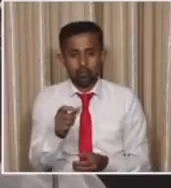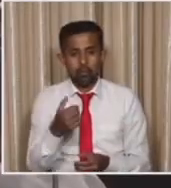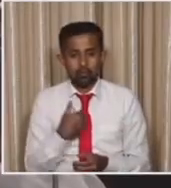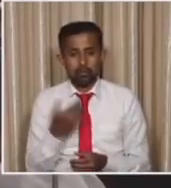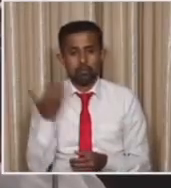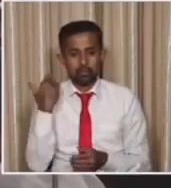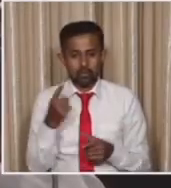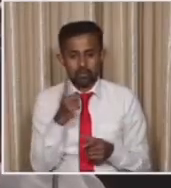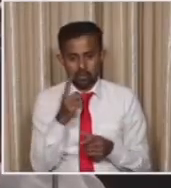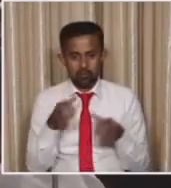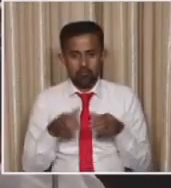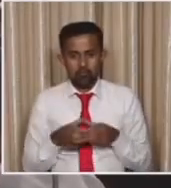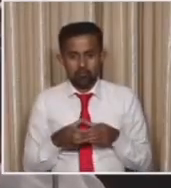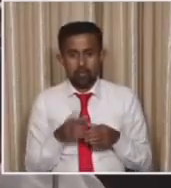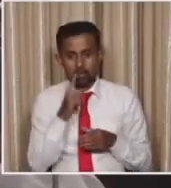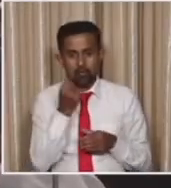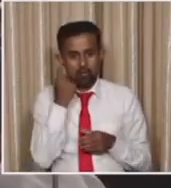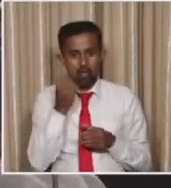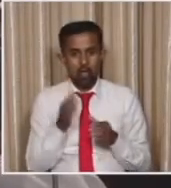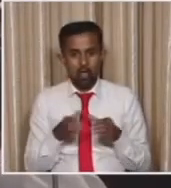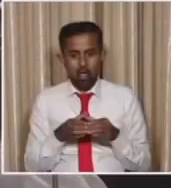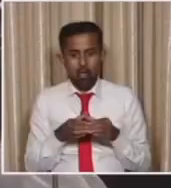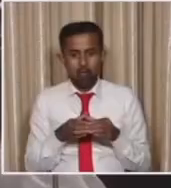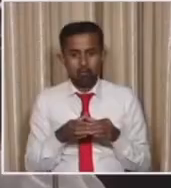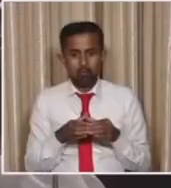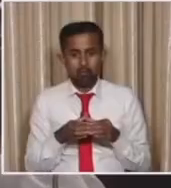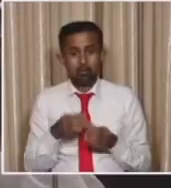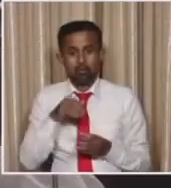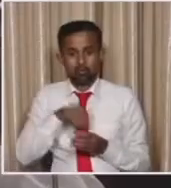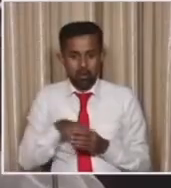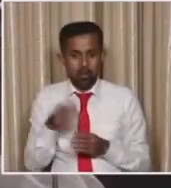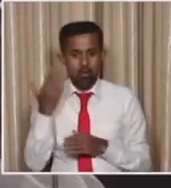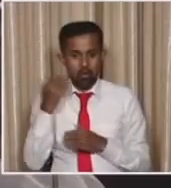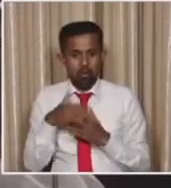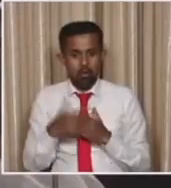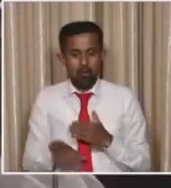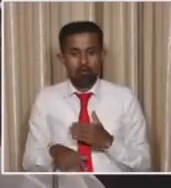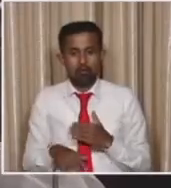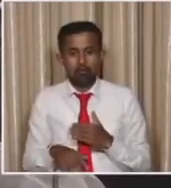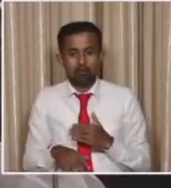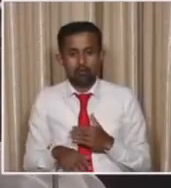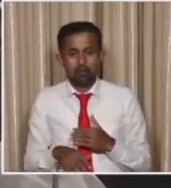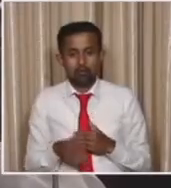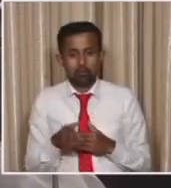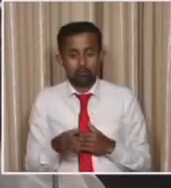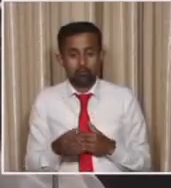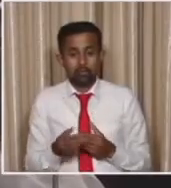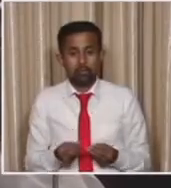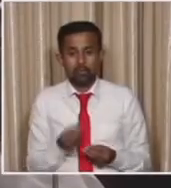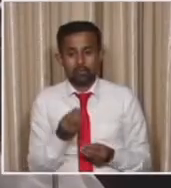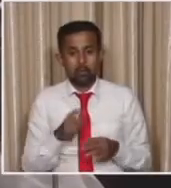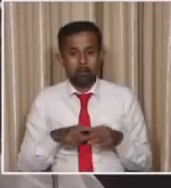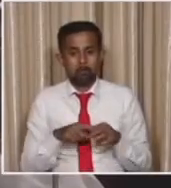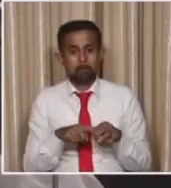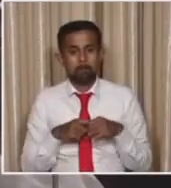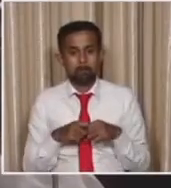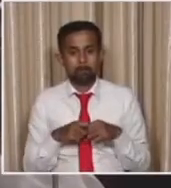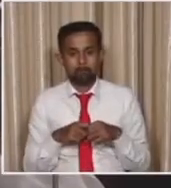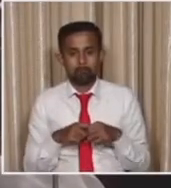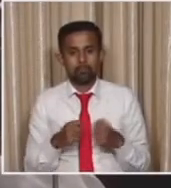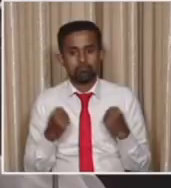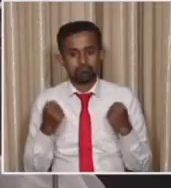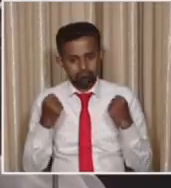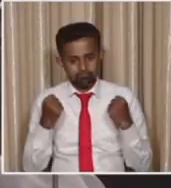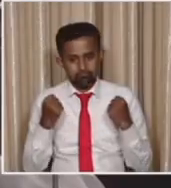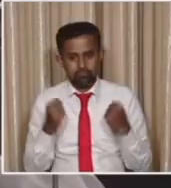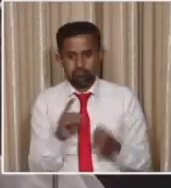හිටපු අය, එක මතවාද දරපු අය, එක ජාතික කඳවුර නියෝජනය කරපු අය. ඒක නිසා මේ ඉදිරිපත් වෙන ප්‍රශ්නවලදී කොන්ද කෙලින්